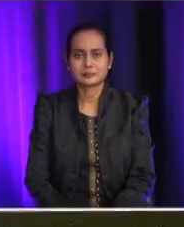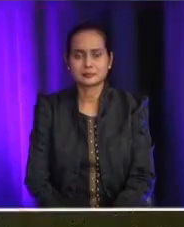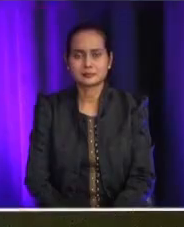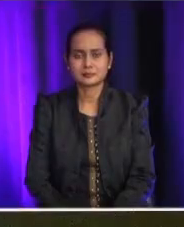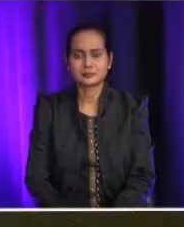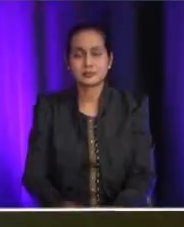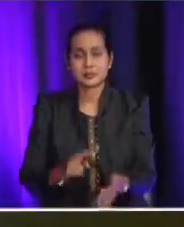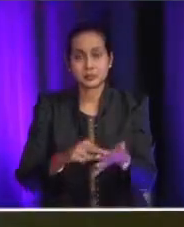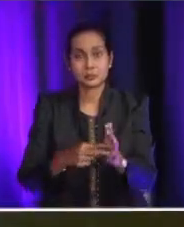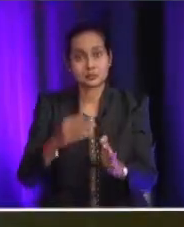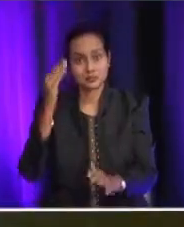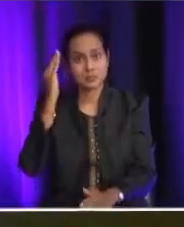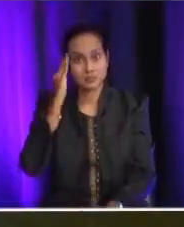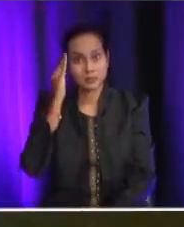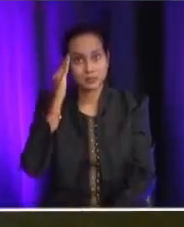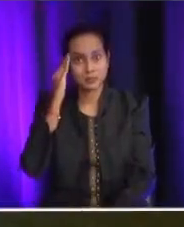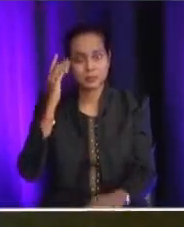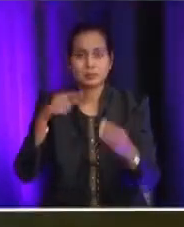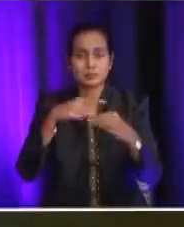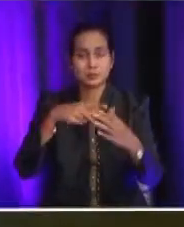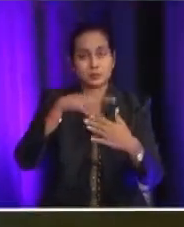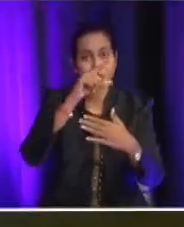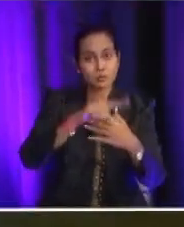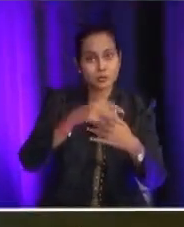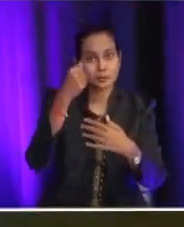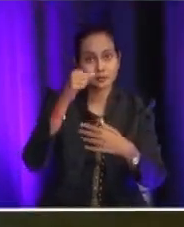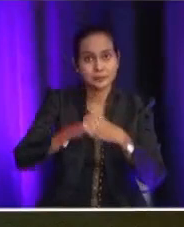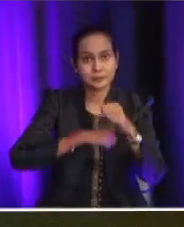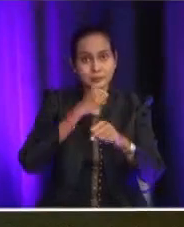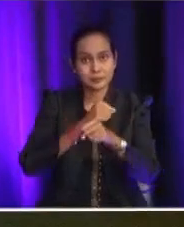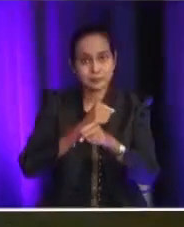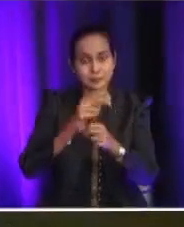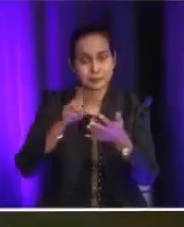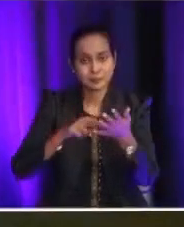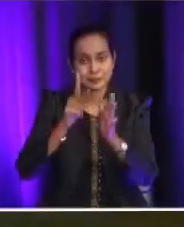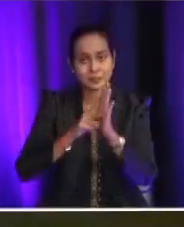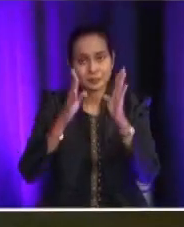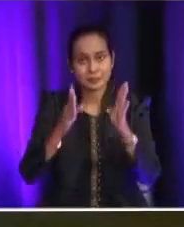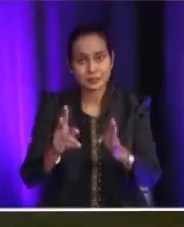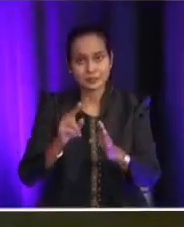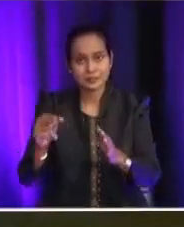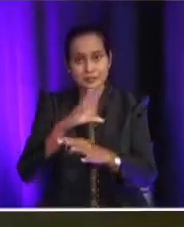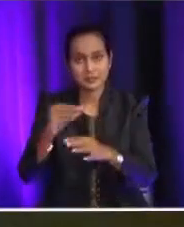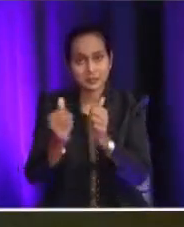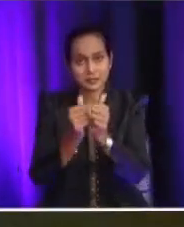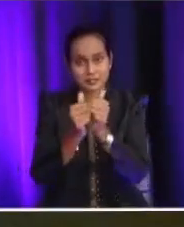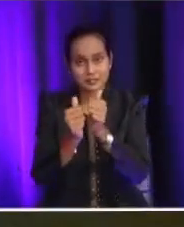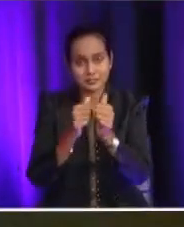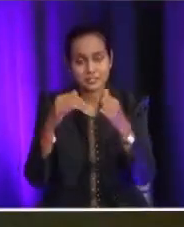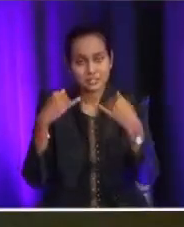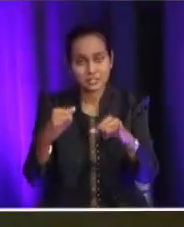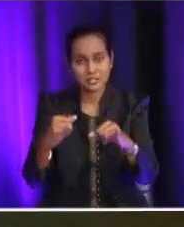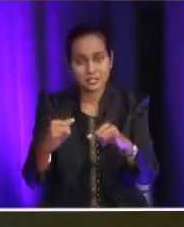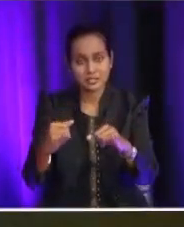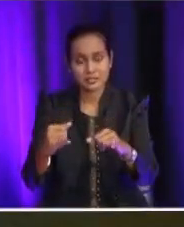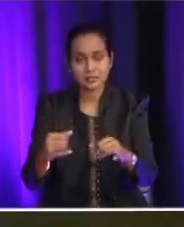dia tahu bahawa dia tahu tentang program dekat membaca kebangsaan dan aktiviti-aktiviti yang telah dijalankan.